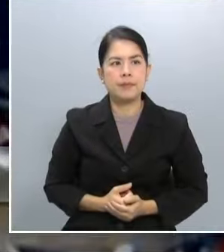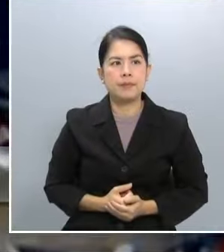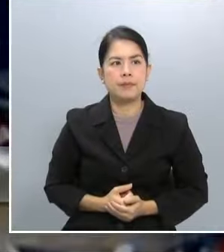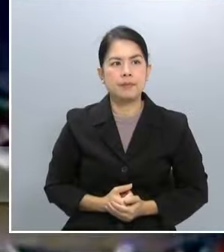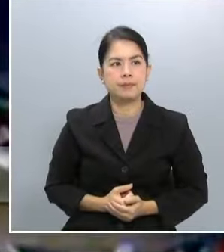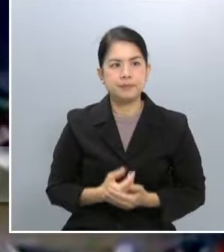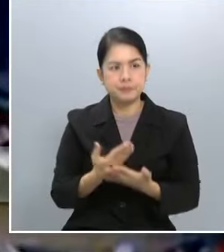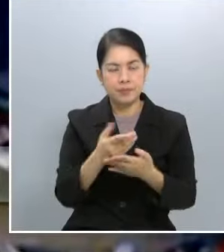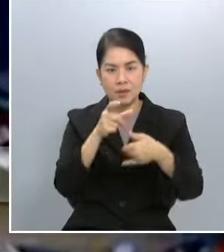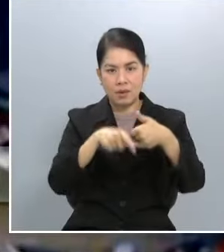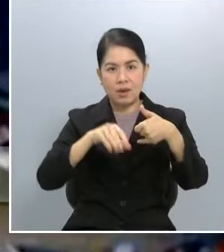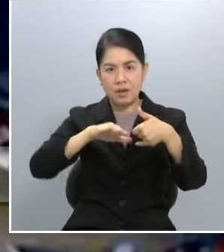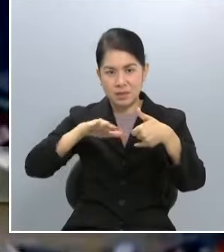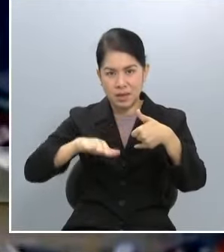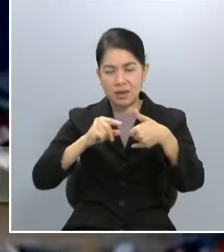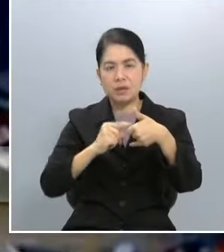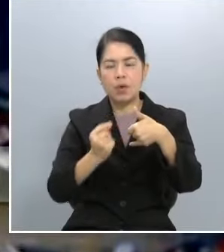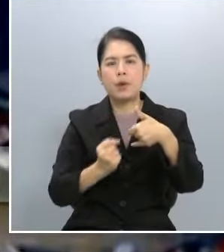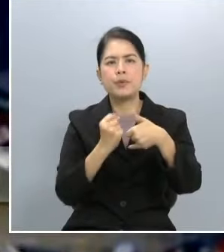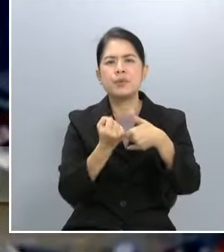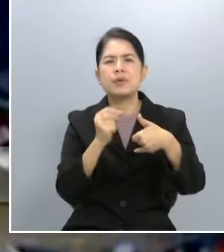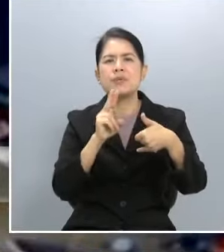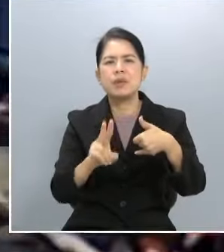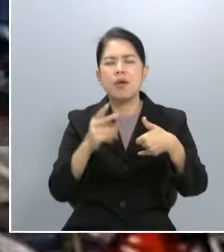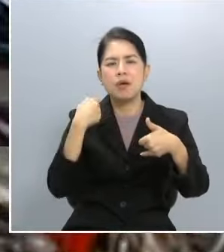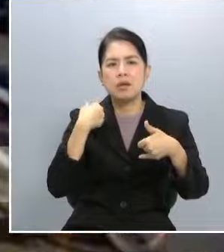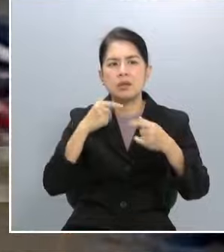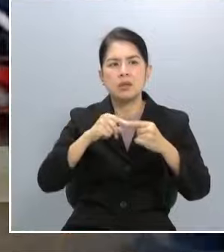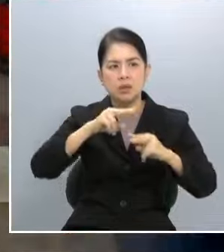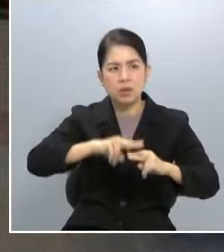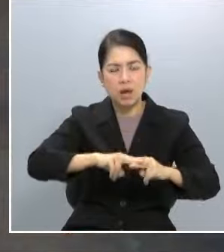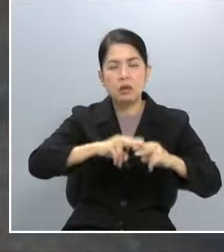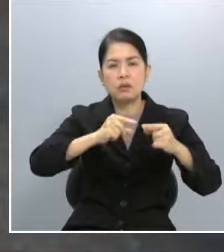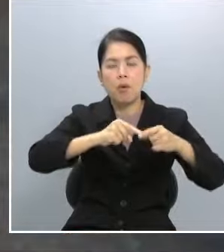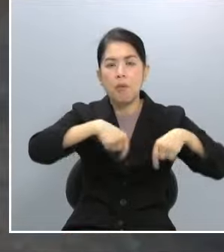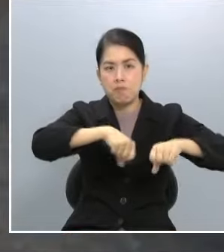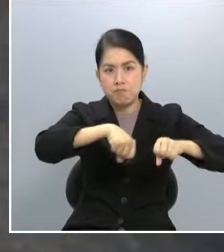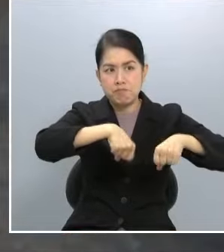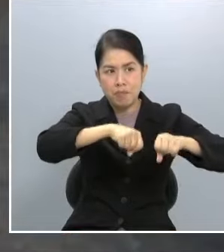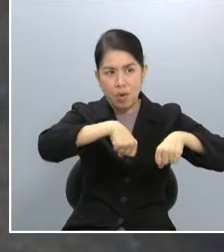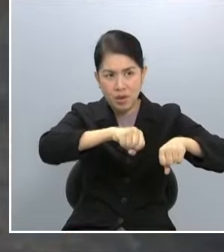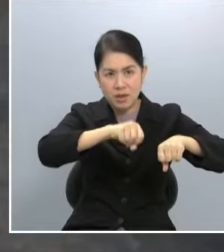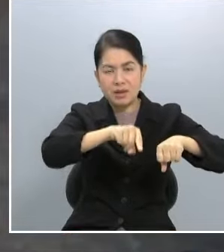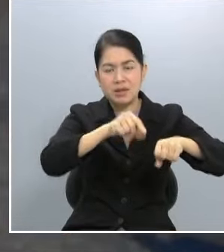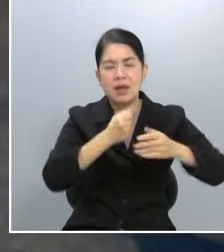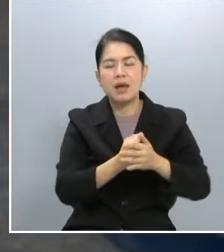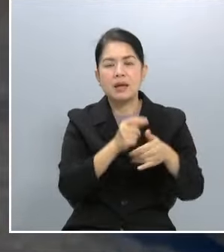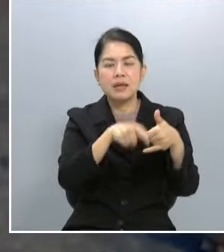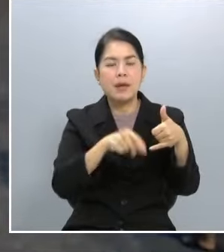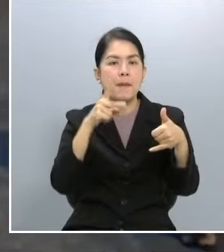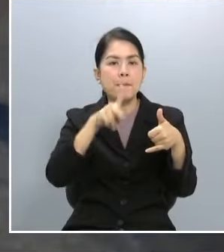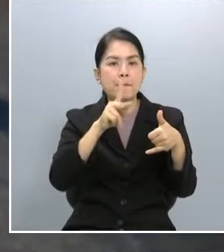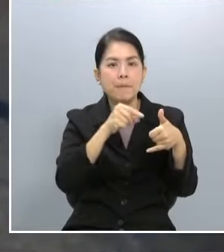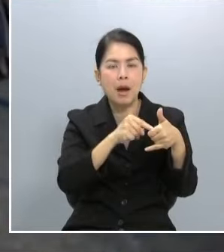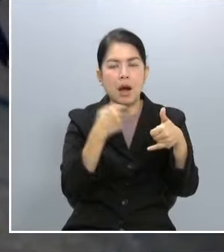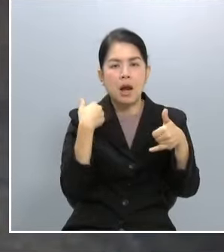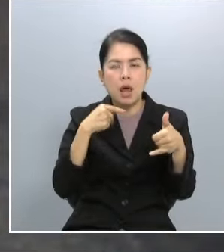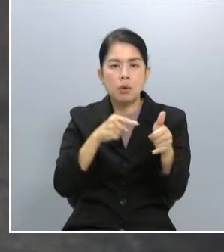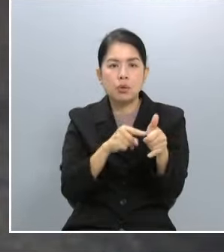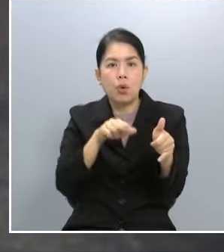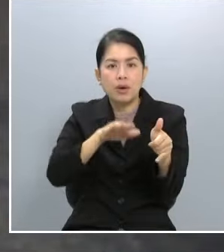ากเอาเด็กอายุ12ปีซึ่งนั่งมอเตอร์ไซค์ซ้อนท้ายคุณป้าไปเตรียมซื้อของจะไปเข้าค่ายลูกเสือชน